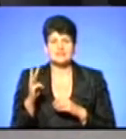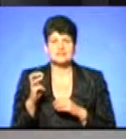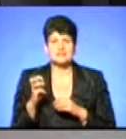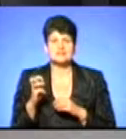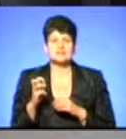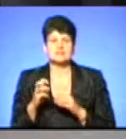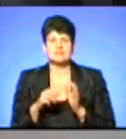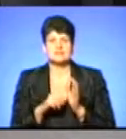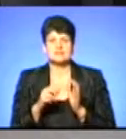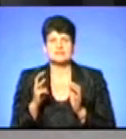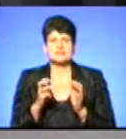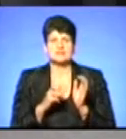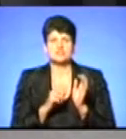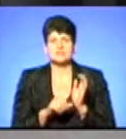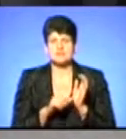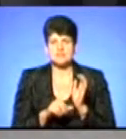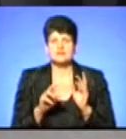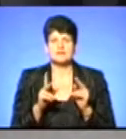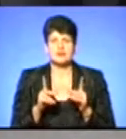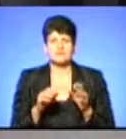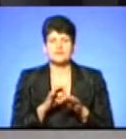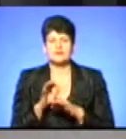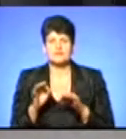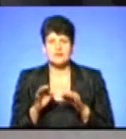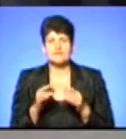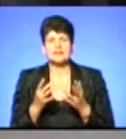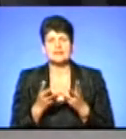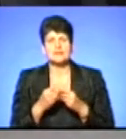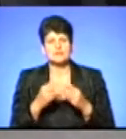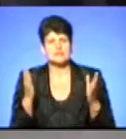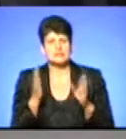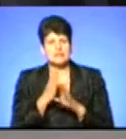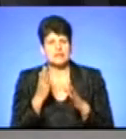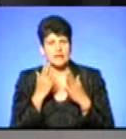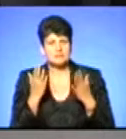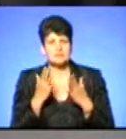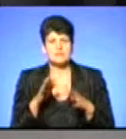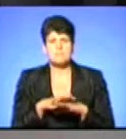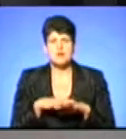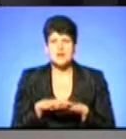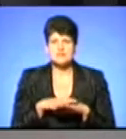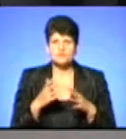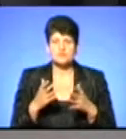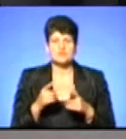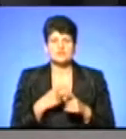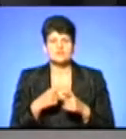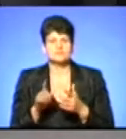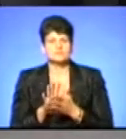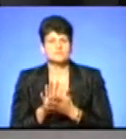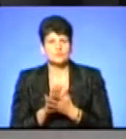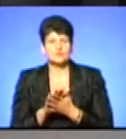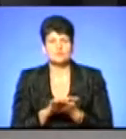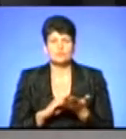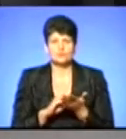Як диференціювати? Тобто від кількості задимлення, чи від масовості, чи від частоти, чи